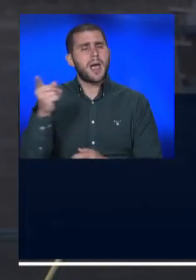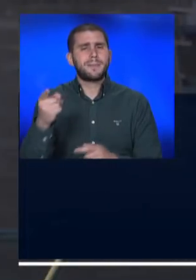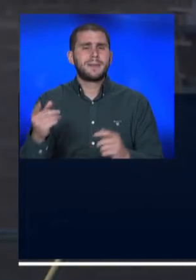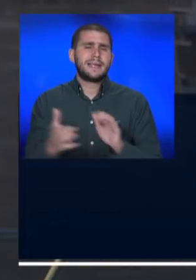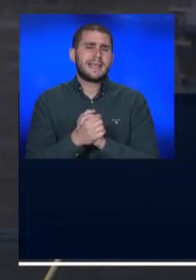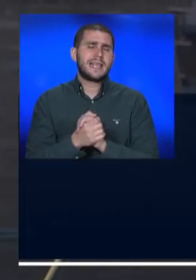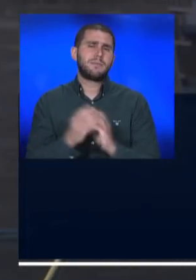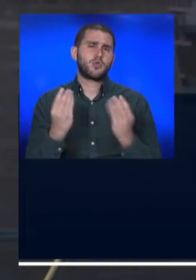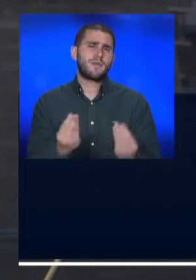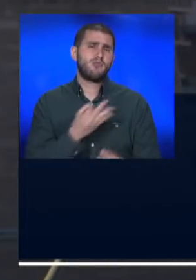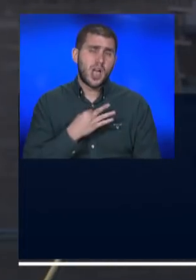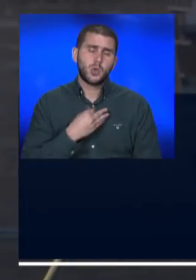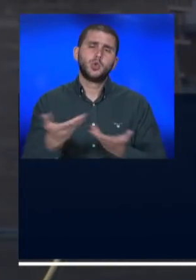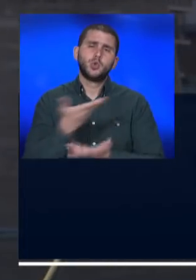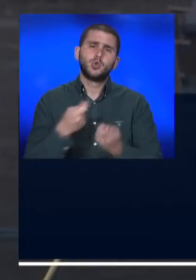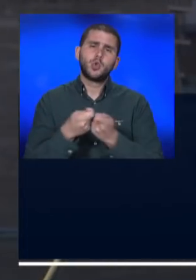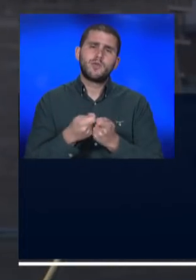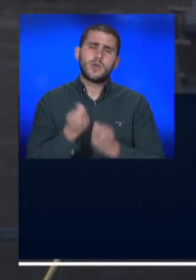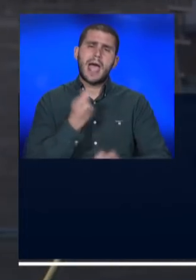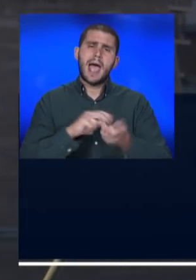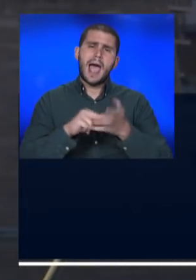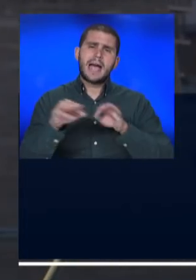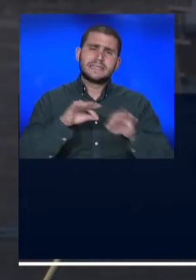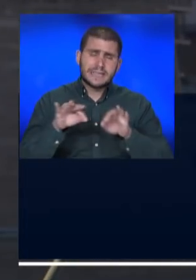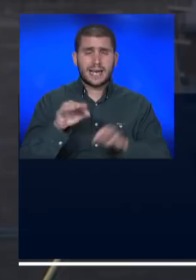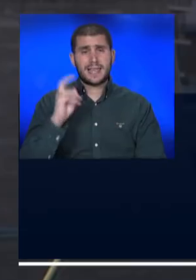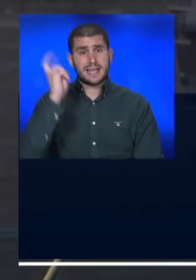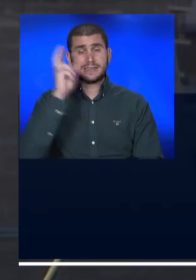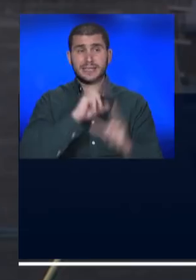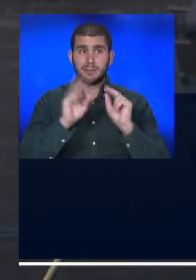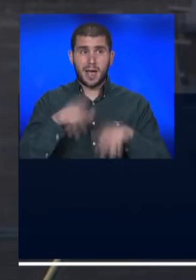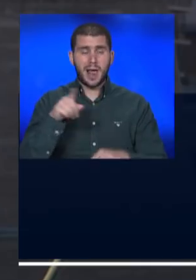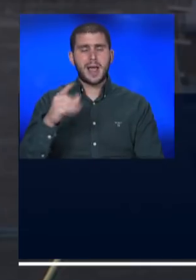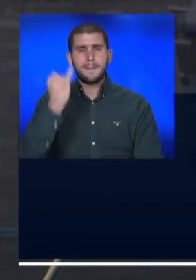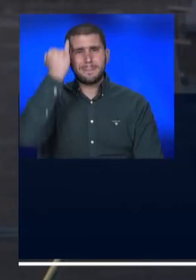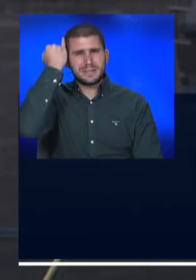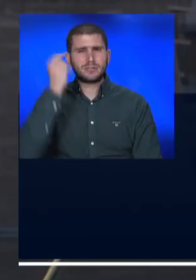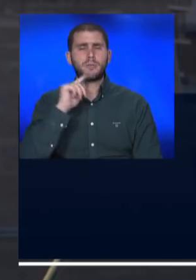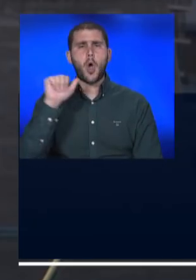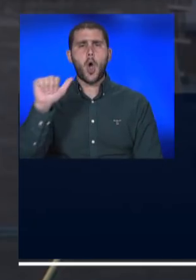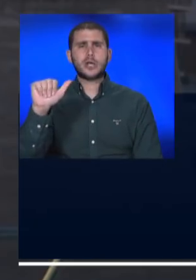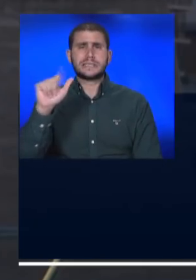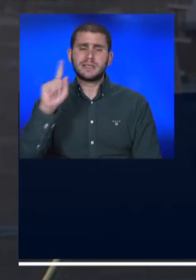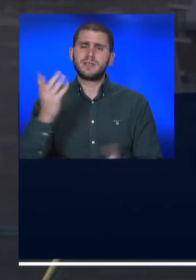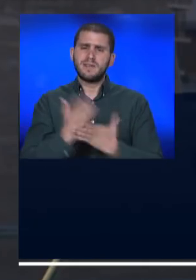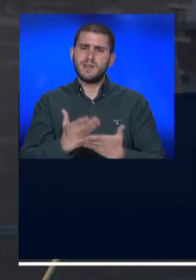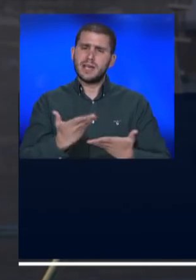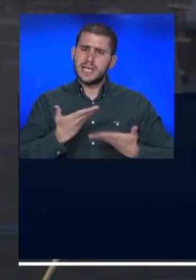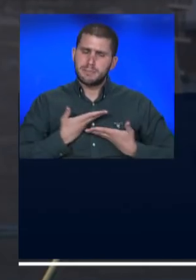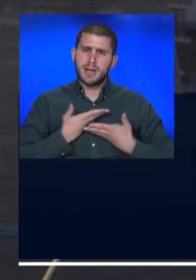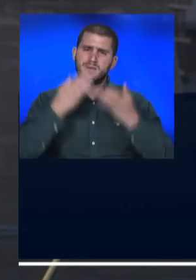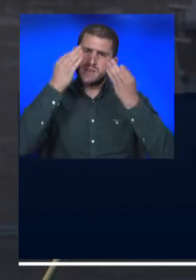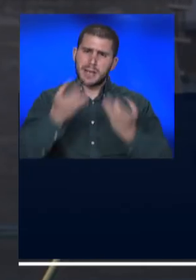שותפות אסטרטגית. בני גנץ דיבר היום עם מזכיר אוסטין, וקיבל את הדברים, וכיבד אותם, ואמר שאנחנו נפעל